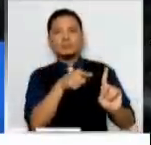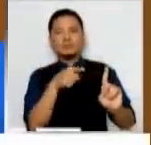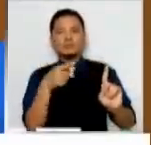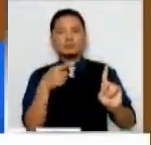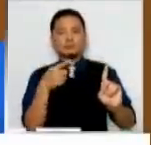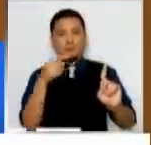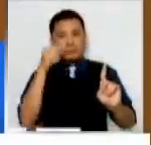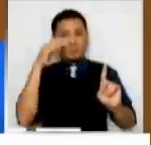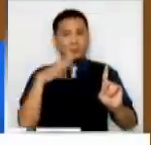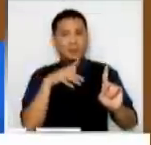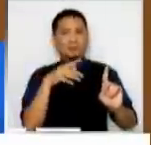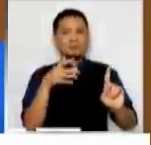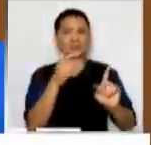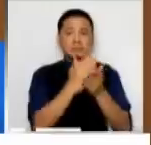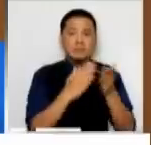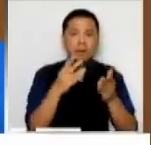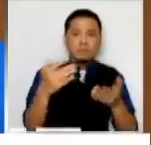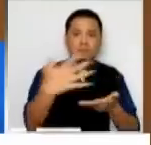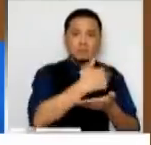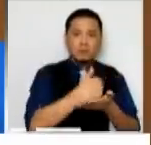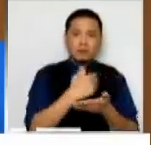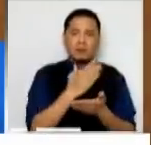natin.